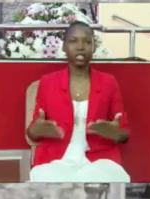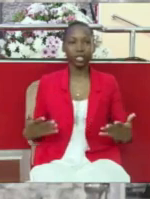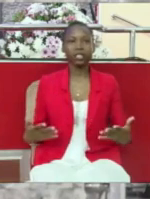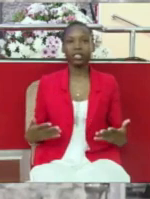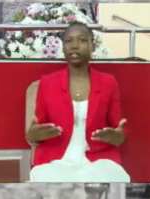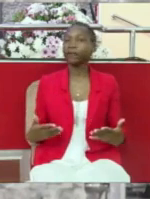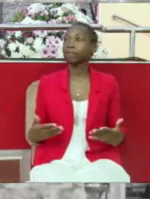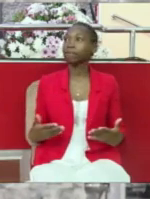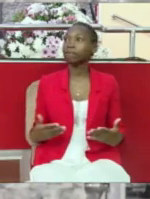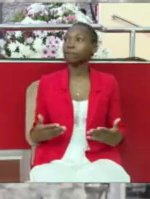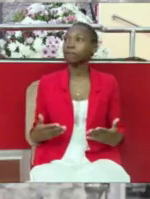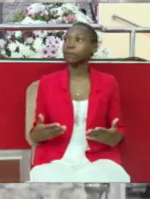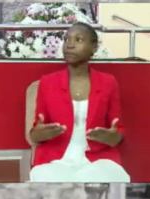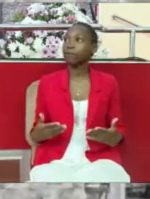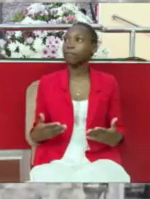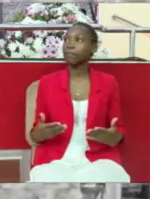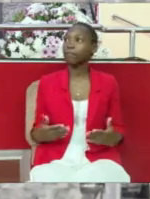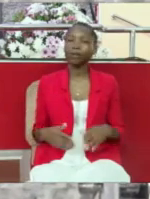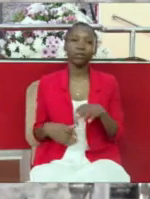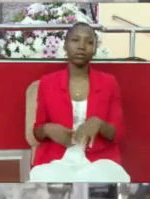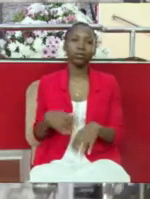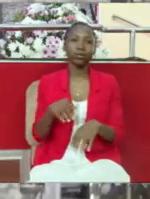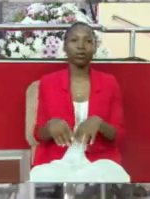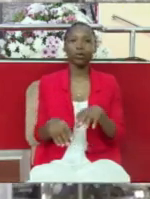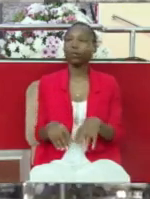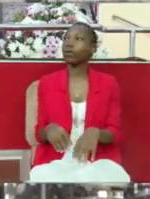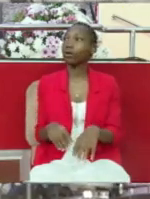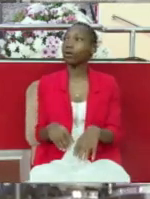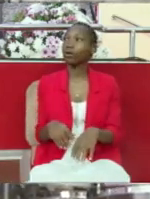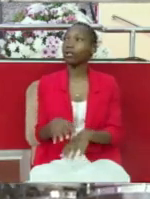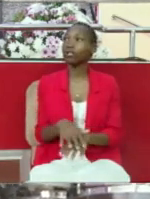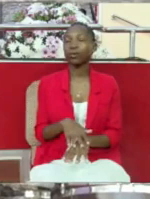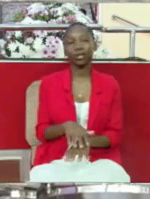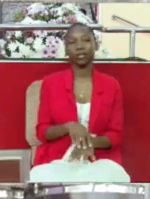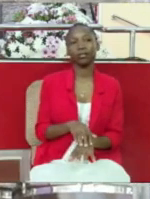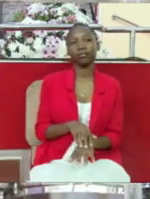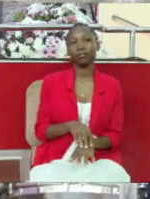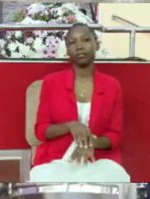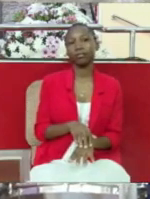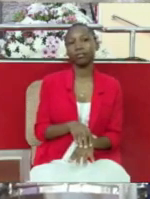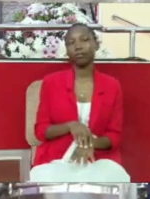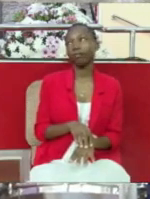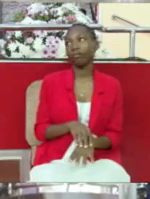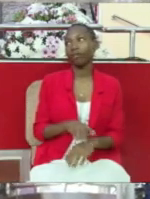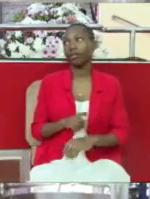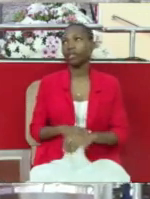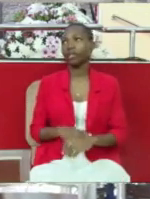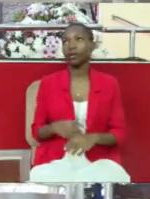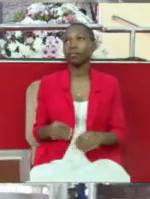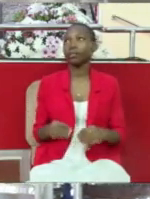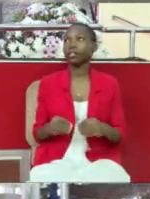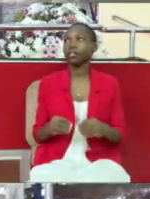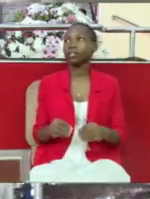inapiwa ndetwa bate inaanza kupanda kutoka Kenyona madukani kwenda Karadi. Ikifika Karadi inaenda pahali pa kutolewa